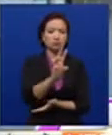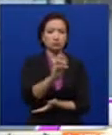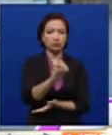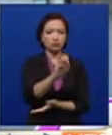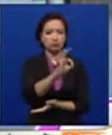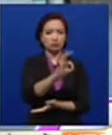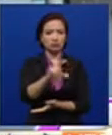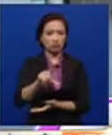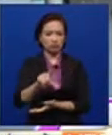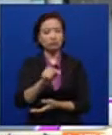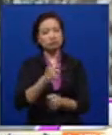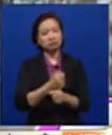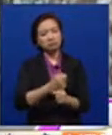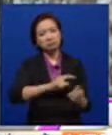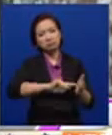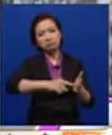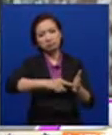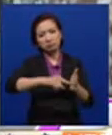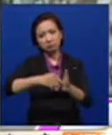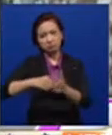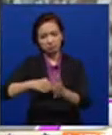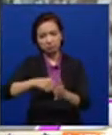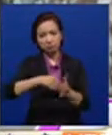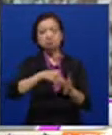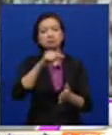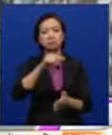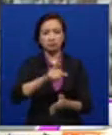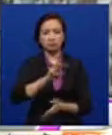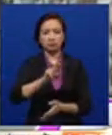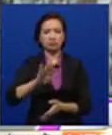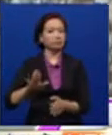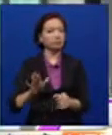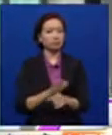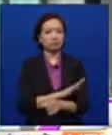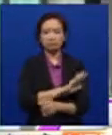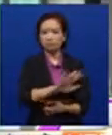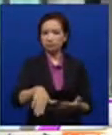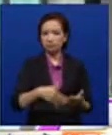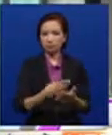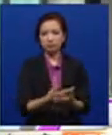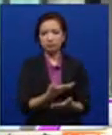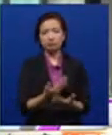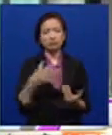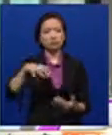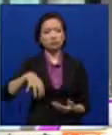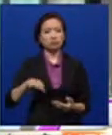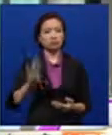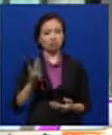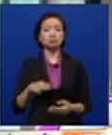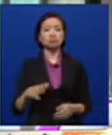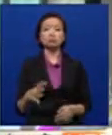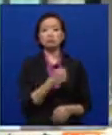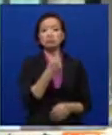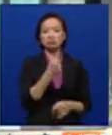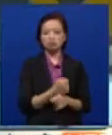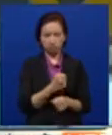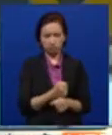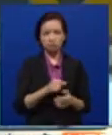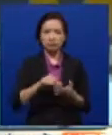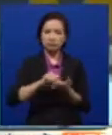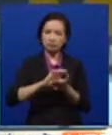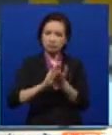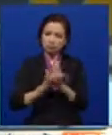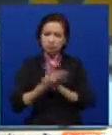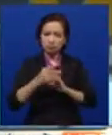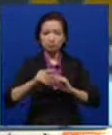ล้านบาทเพื่อทำการซ่อมแซมปรับปรุงพื้นที่เสียหายทั้งระบบโดยขณะนี้ชื่อบริษัทรับเหมากำลังอยู่ในระหว่างทำการปรับปรุง